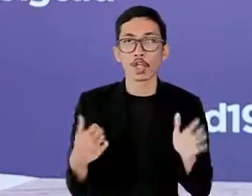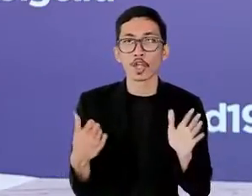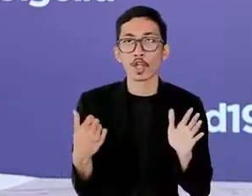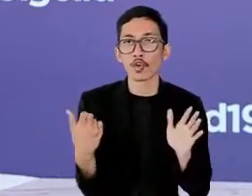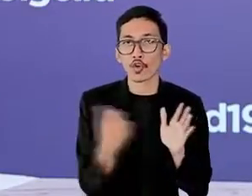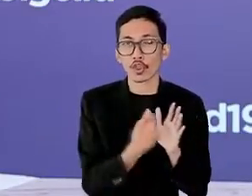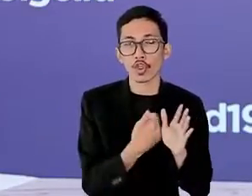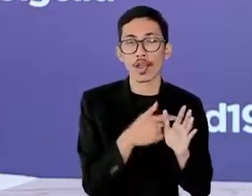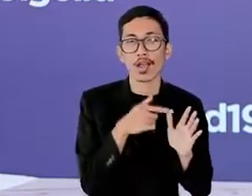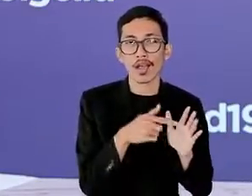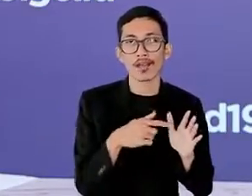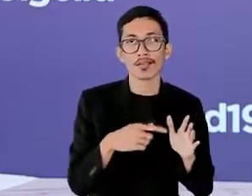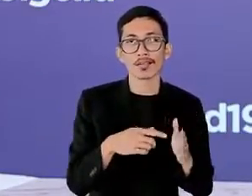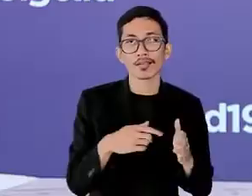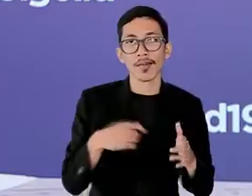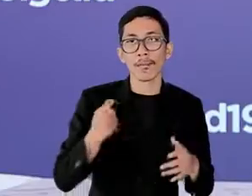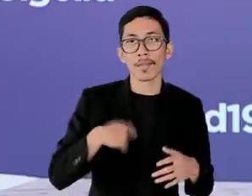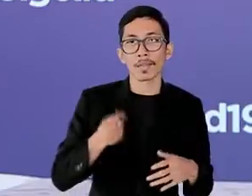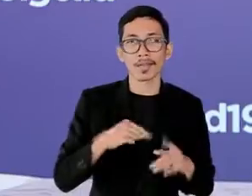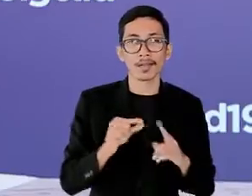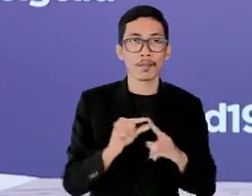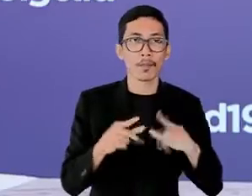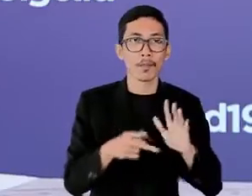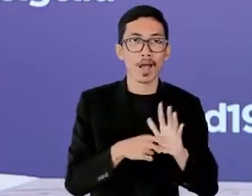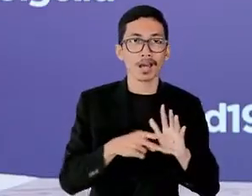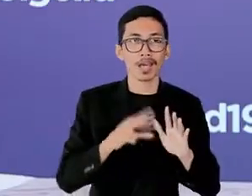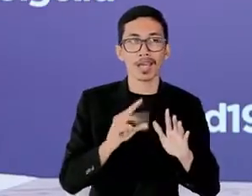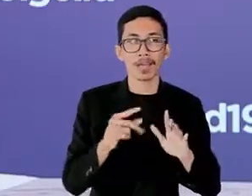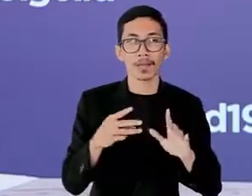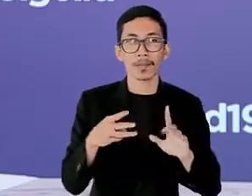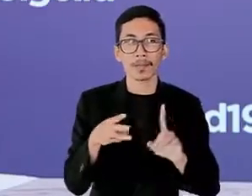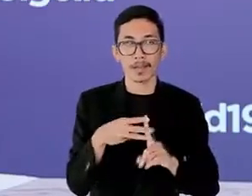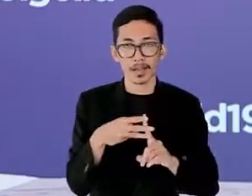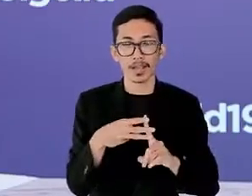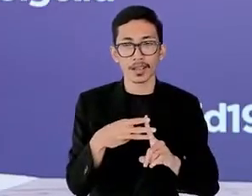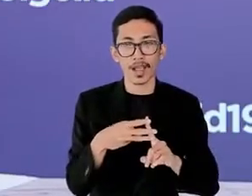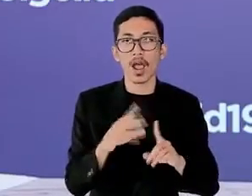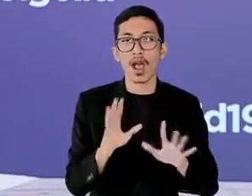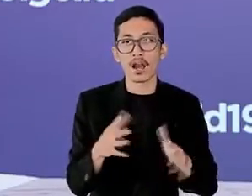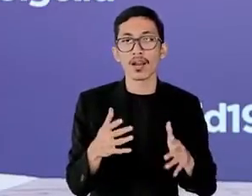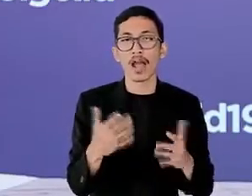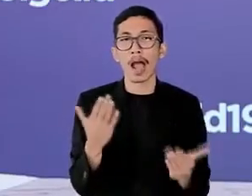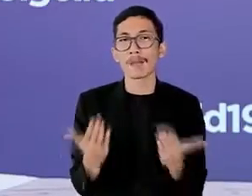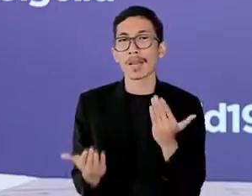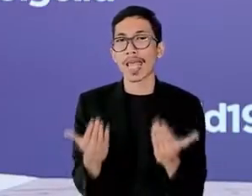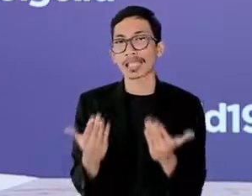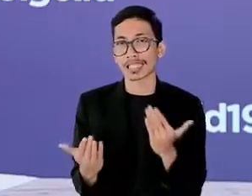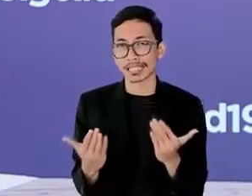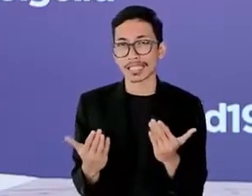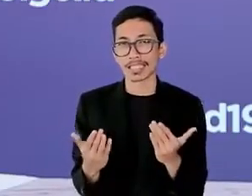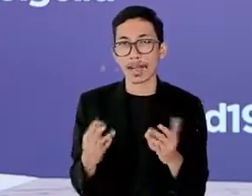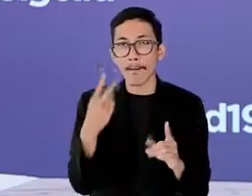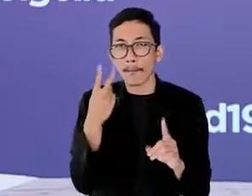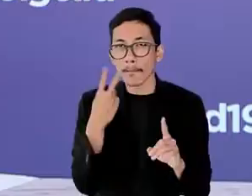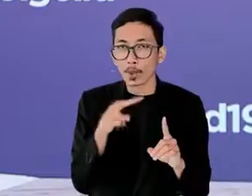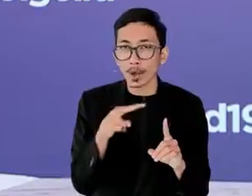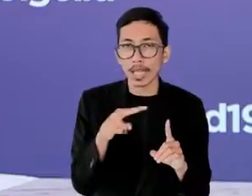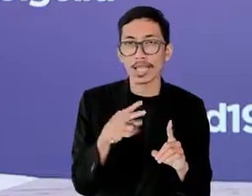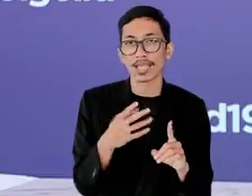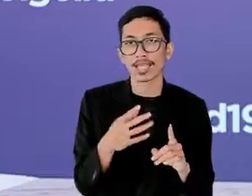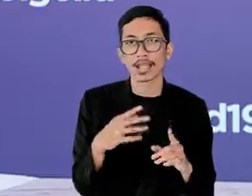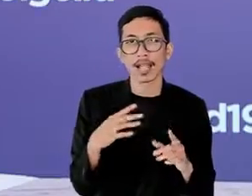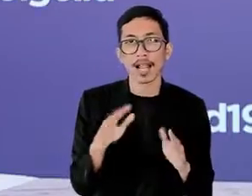pan-rb mulai diterapkannya peduli lindungi di supermarket dan Hypermarket di semua level